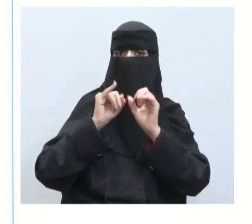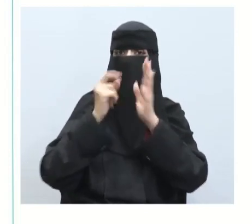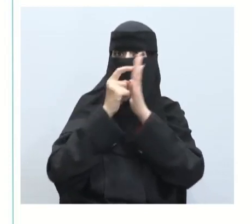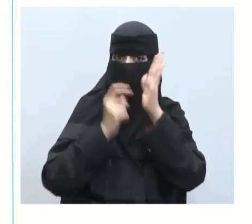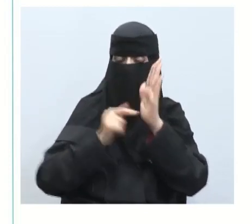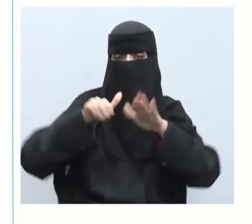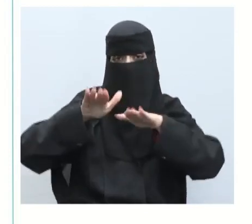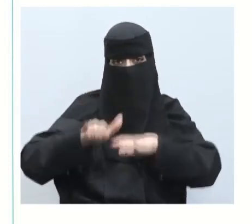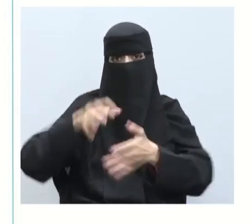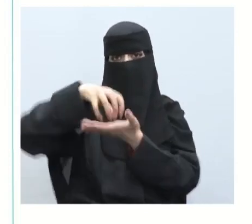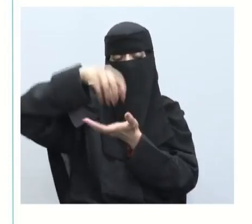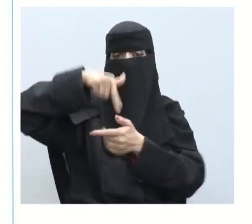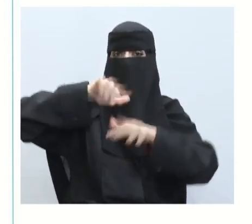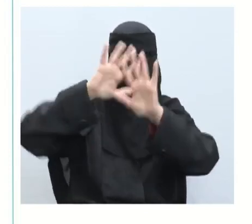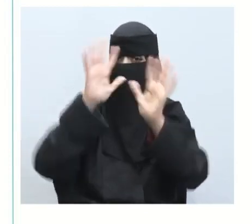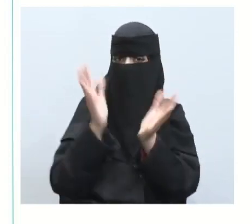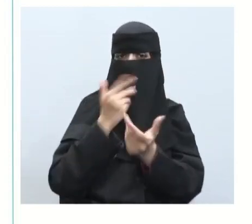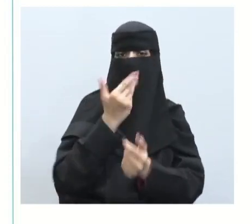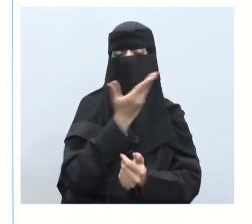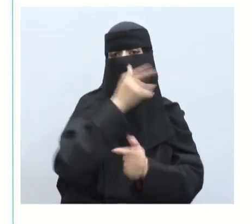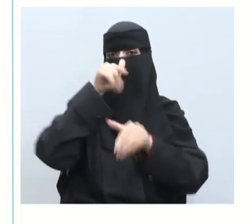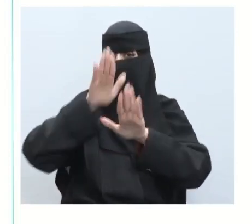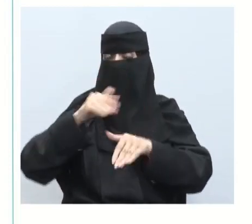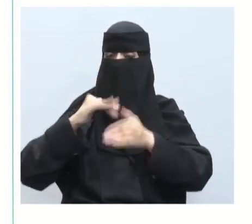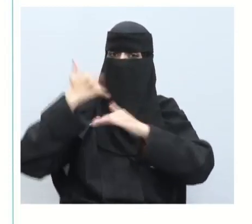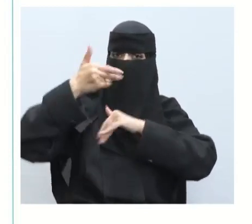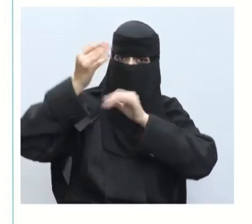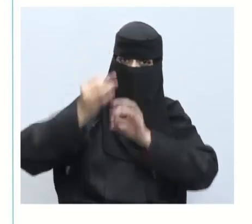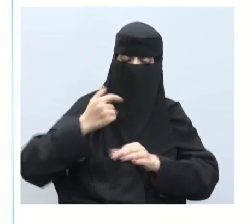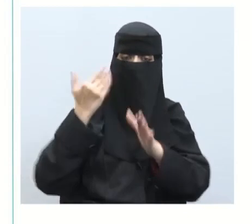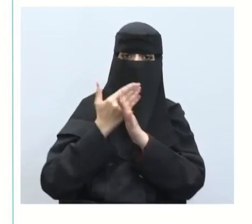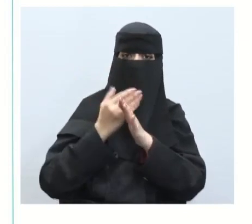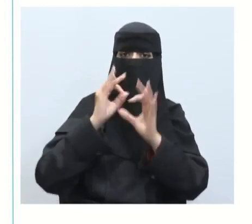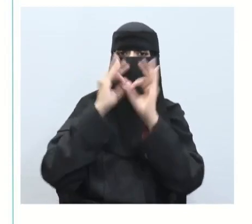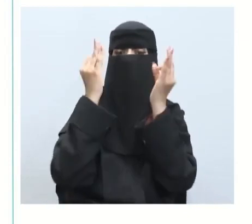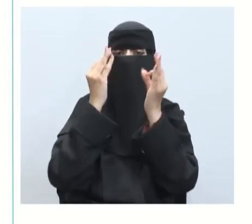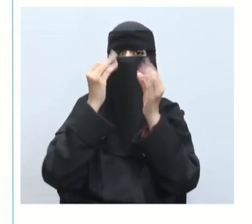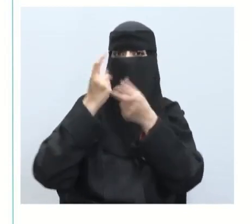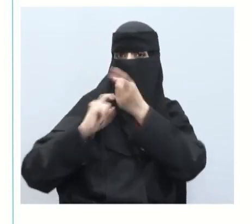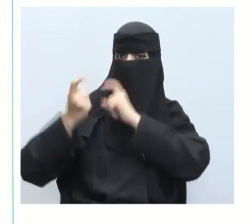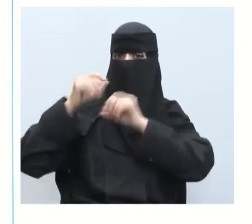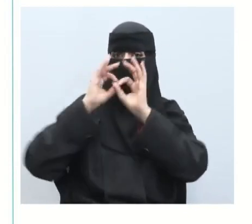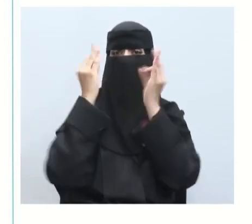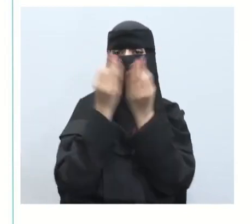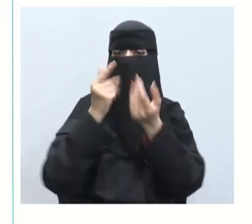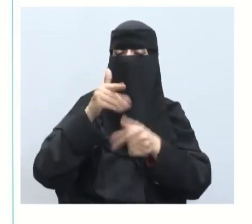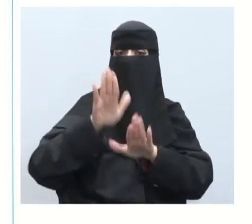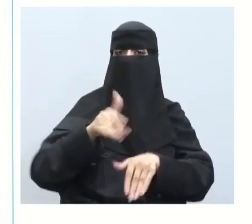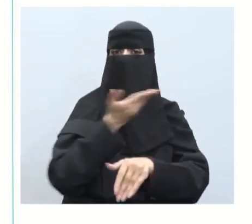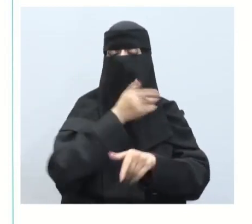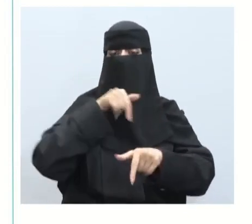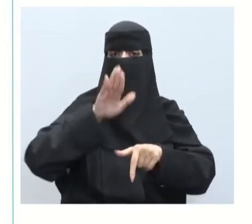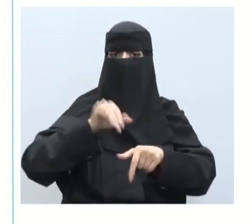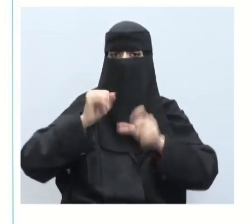هذه الدوله عدم الاستقرار كل ذلك سيؤثر واكيد بالتاكيد العوامل الاجتماعيه العادات والتقاليد كل ذلك مؤثر في